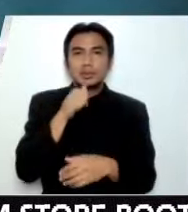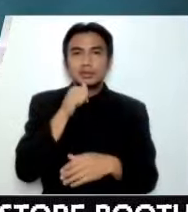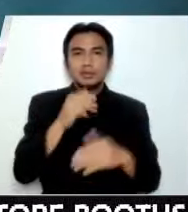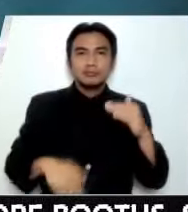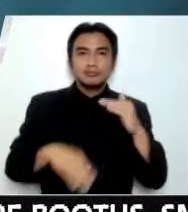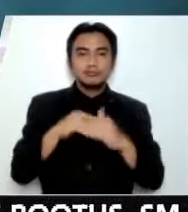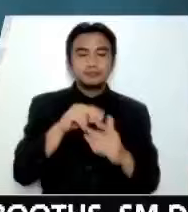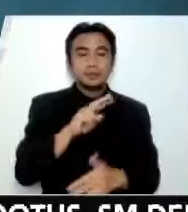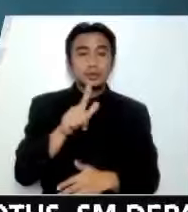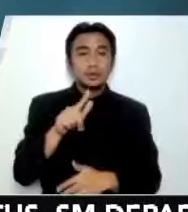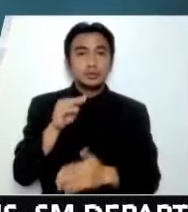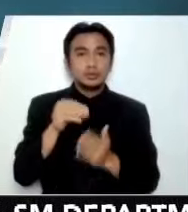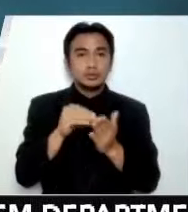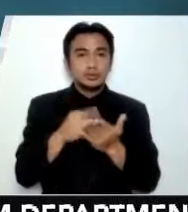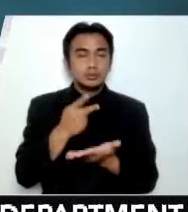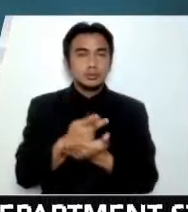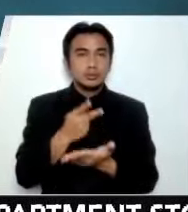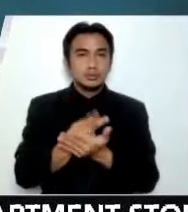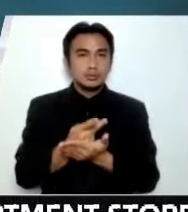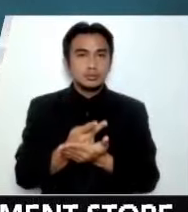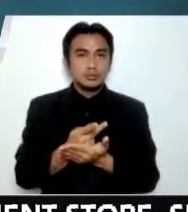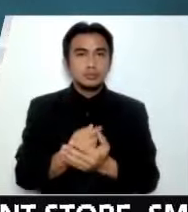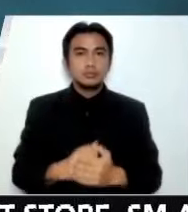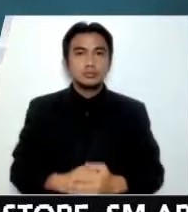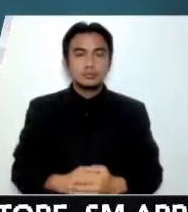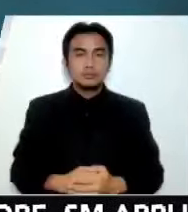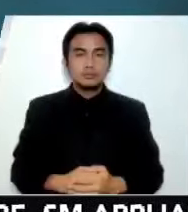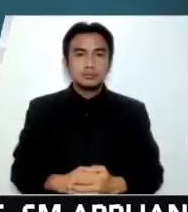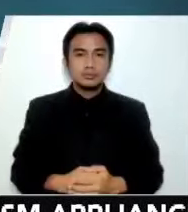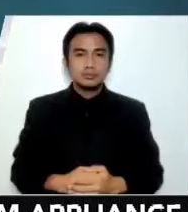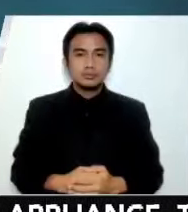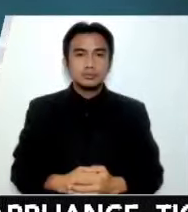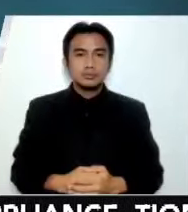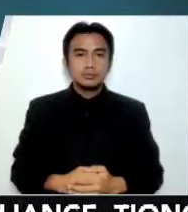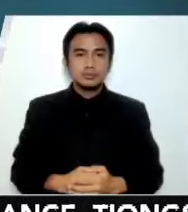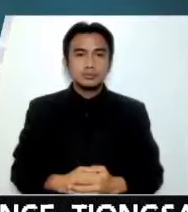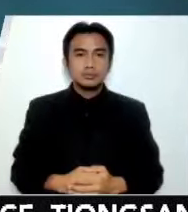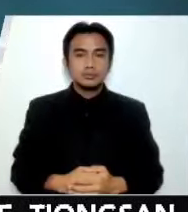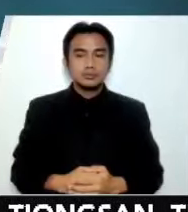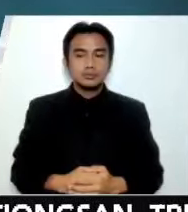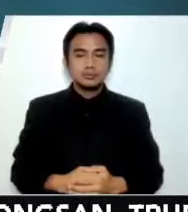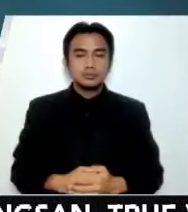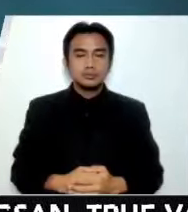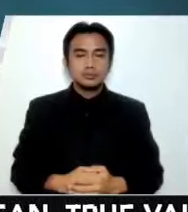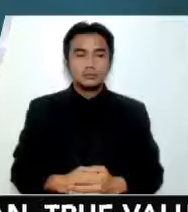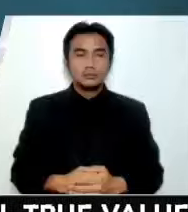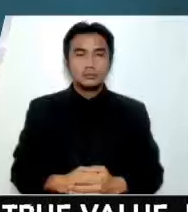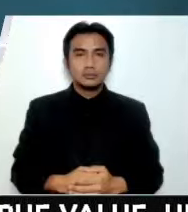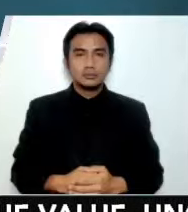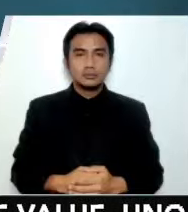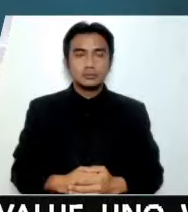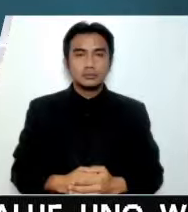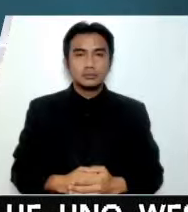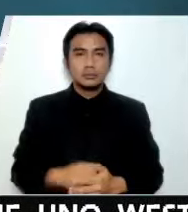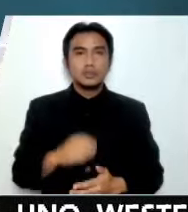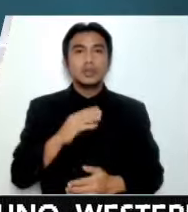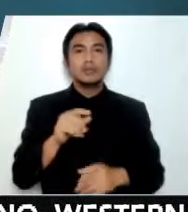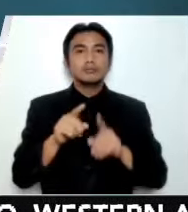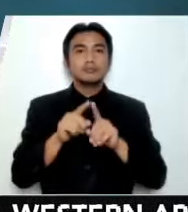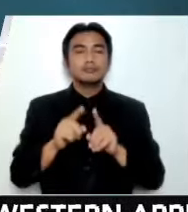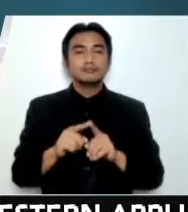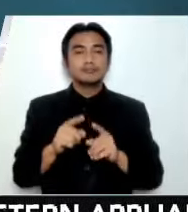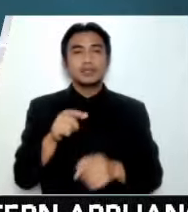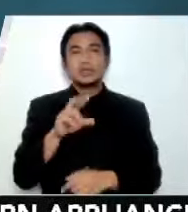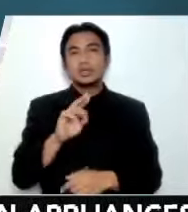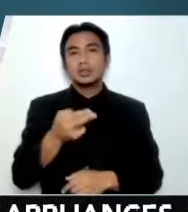billion pesos ang konstruksyon. Gaya ng sinasabi ni na Cayetano at Senate President Cheese Escudero. Pero iginiit